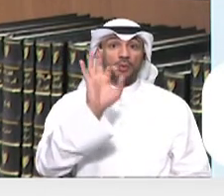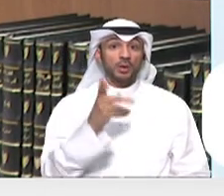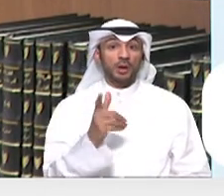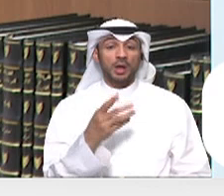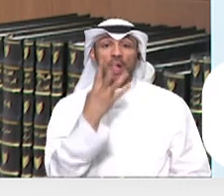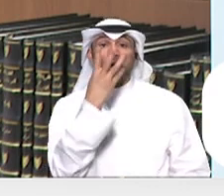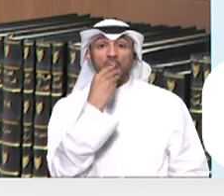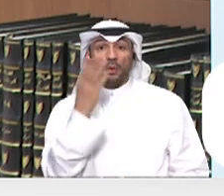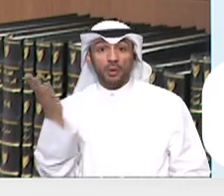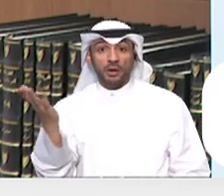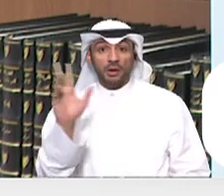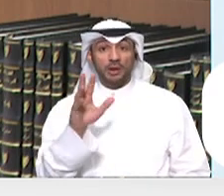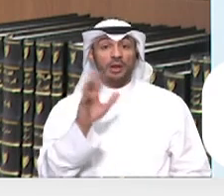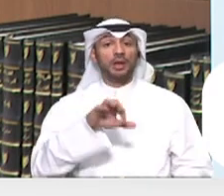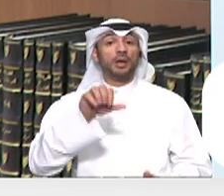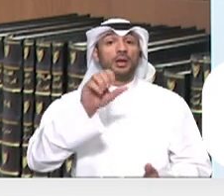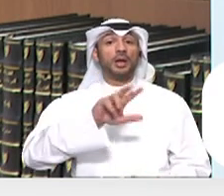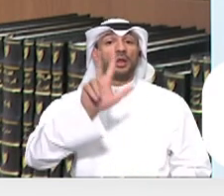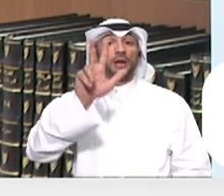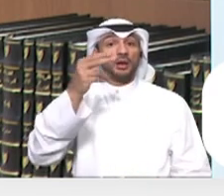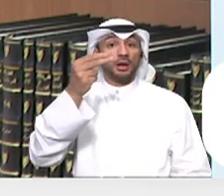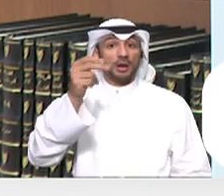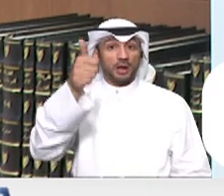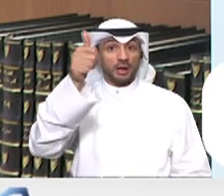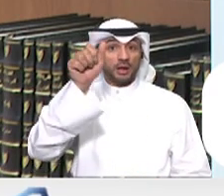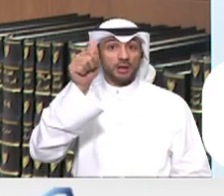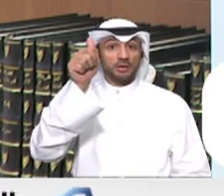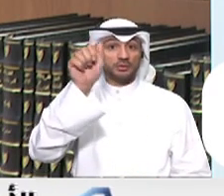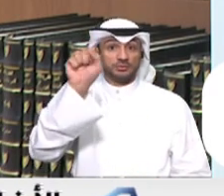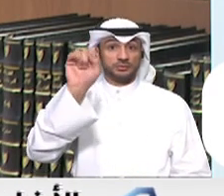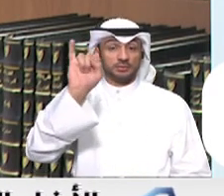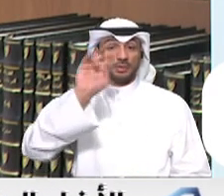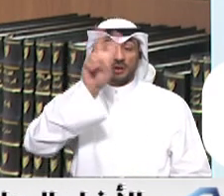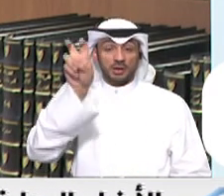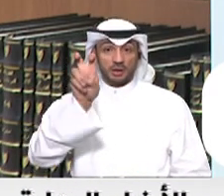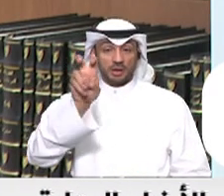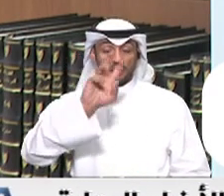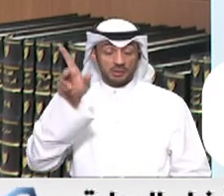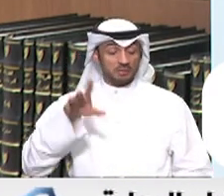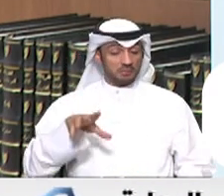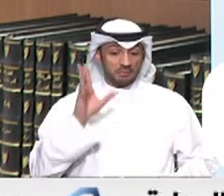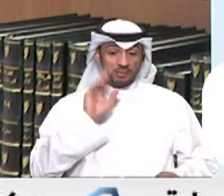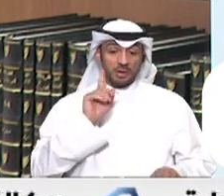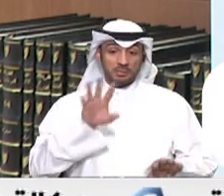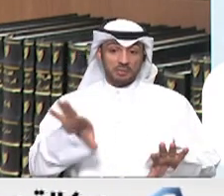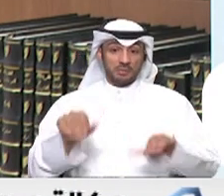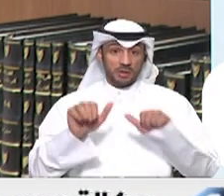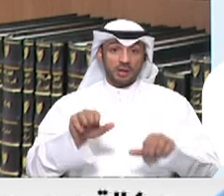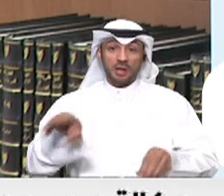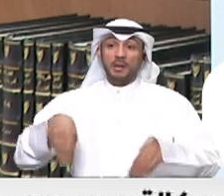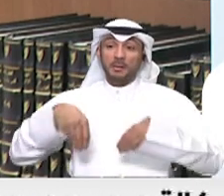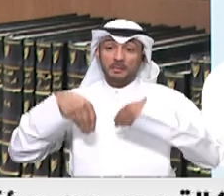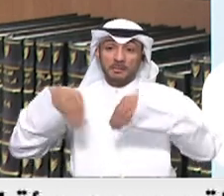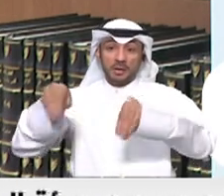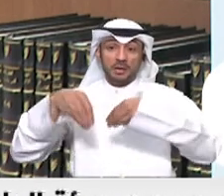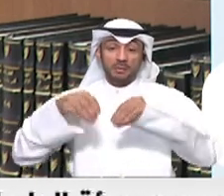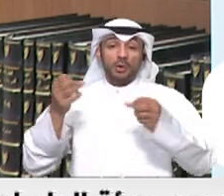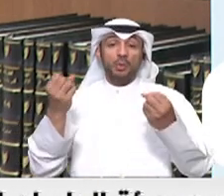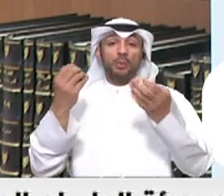وحولي تم التنازل يعني التنازل عليها وطرحها في الاسواق بكميات